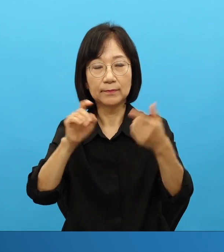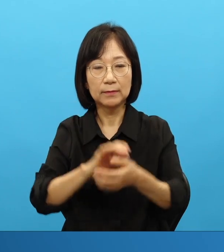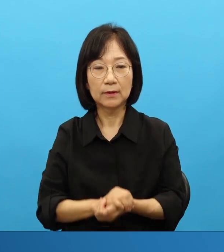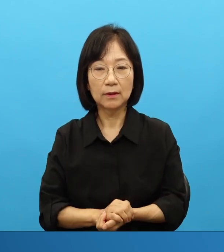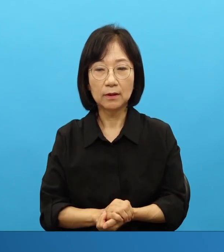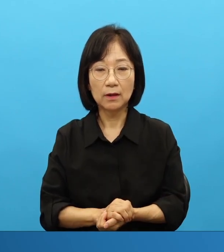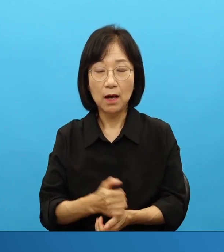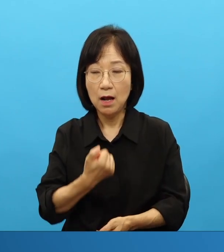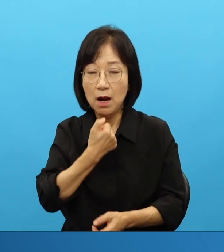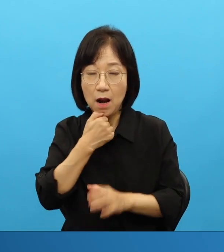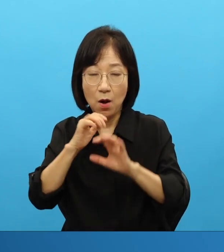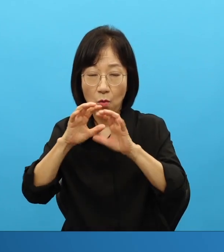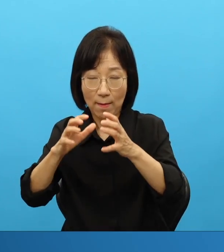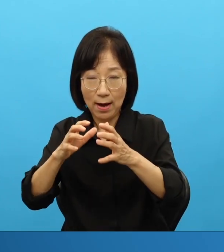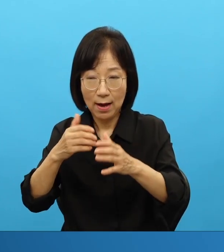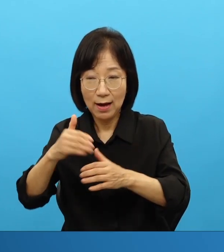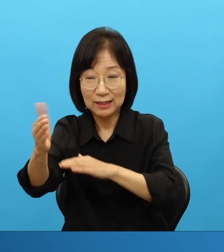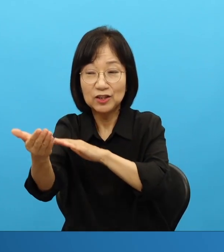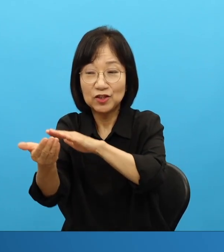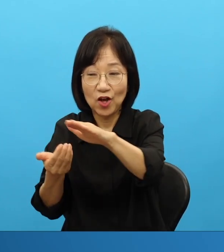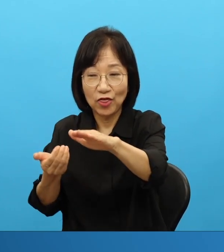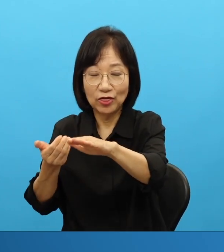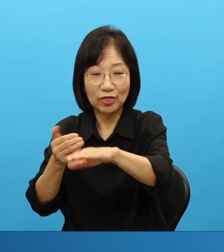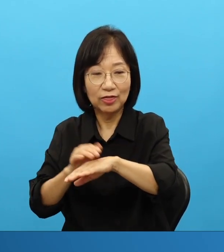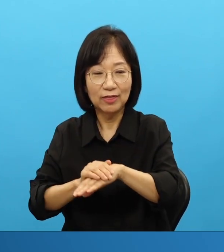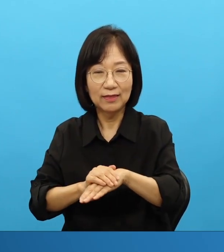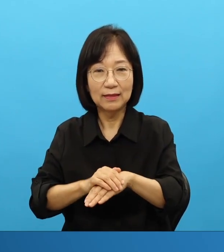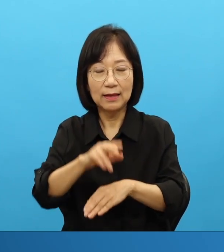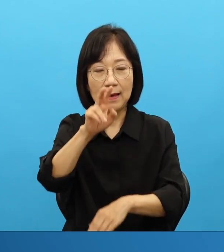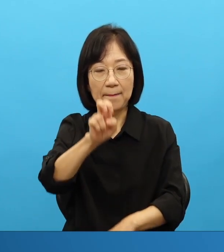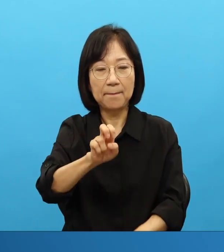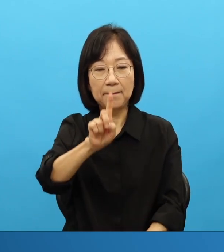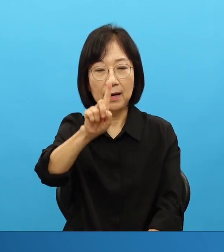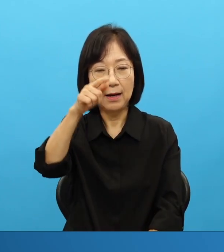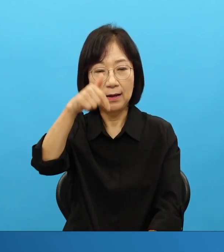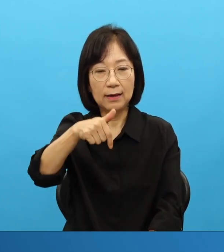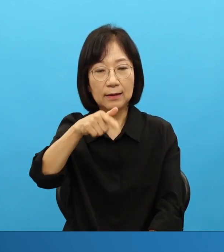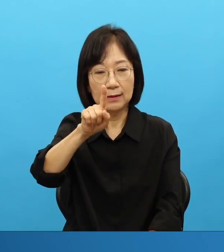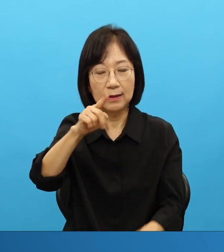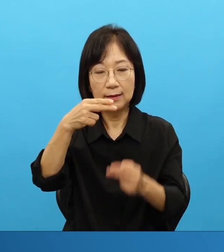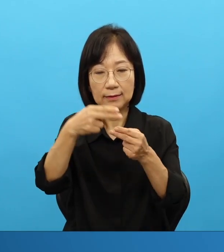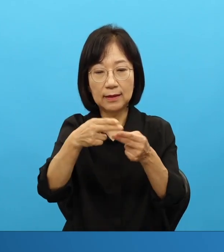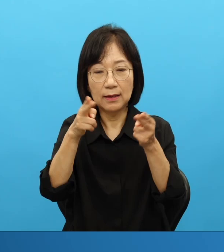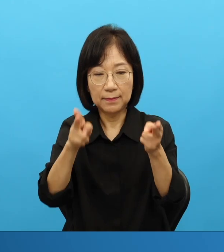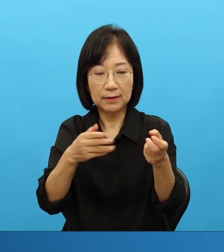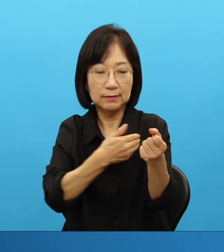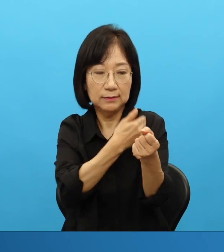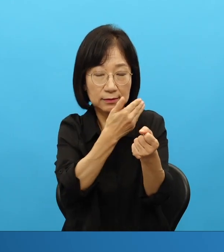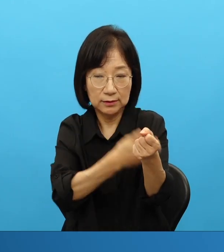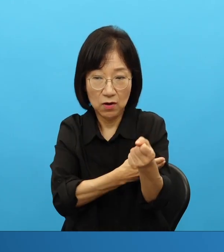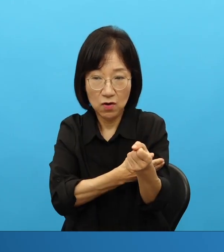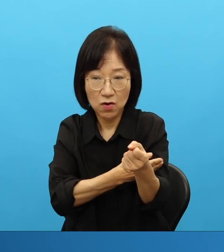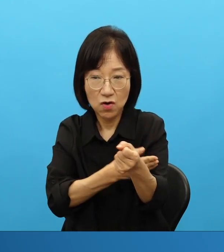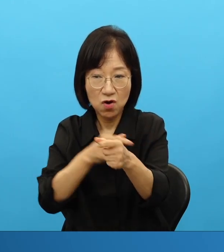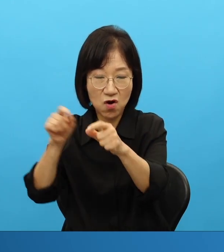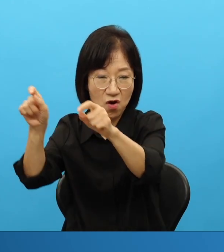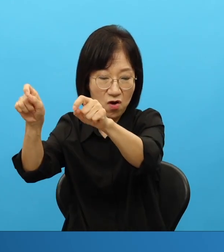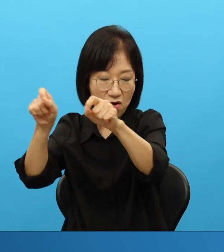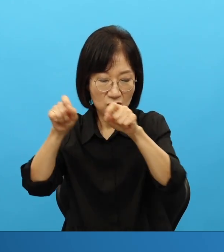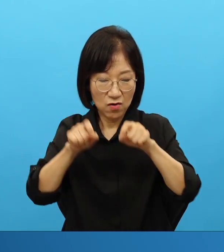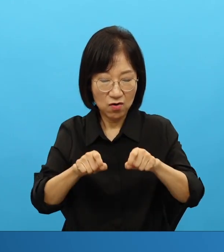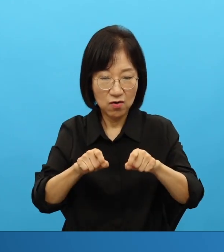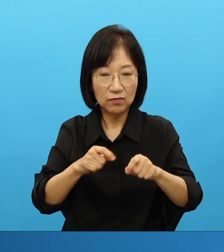로마로 가기 전에 두란노로 하기 전에 마가다락방의 능력을 다시 한번 체험합니다. Before going into Rome, before beginning the Tyrannus movement, he once